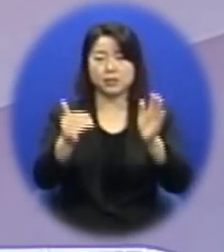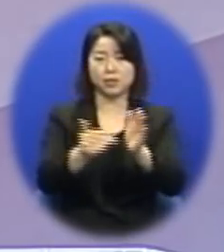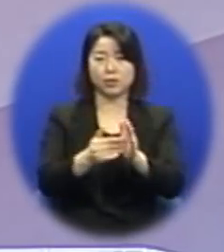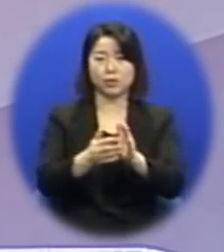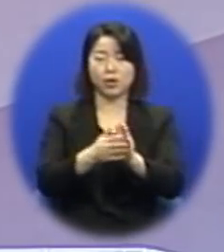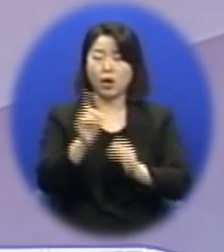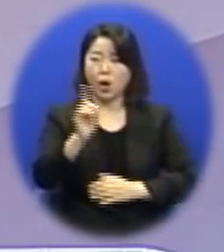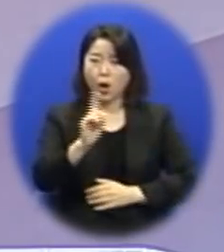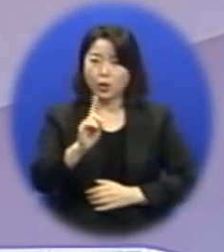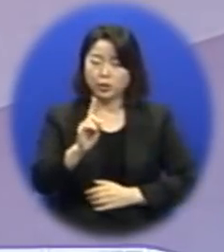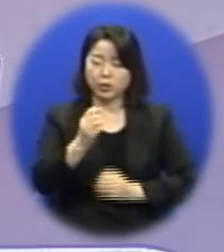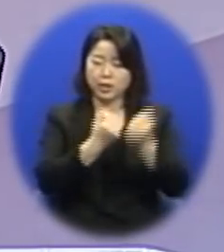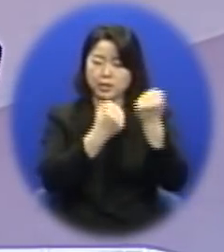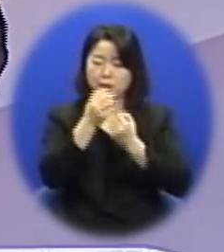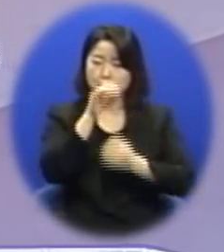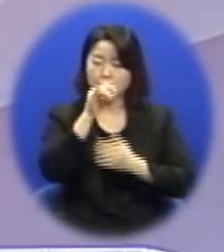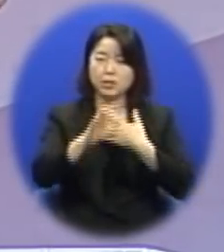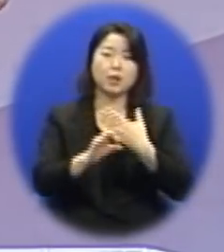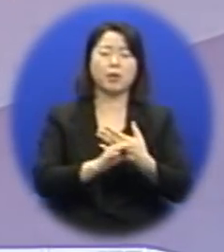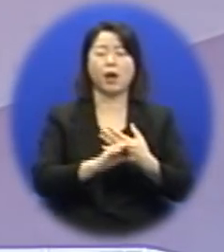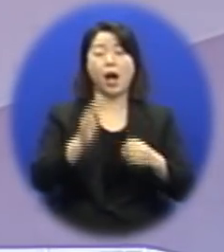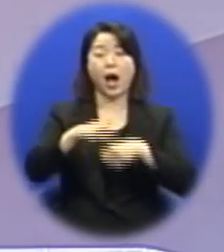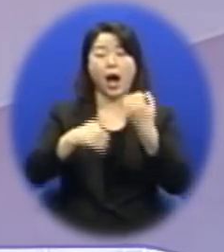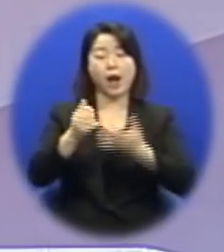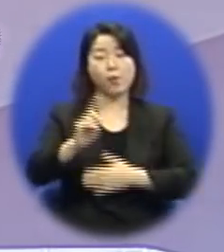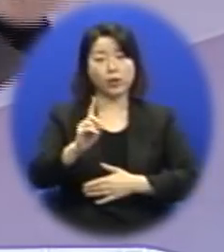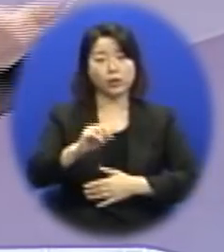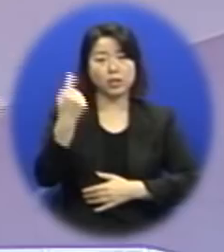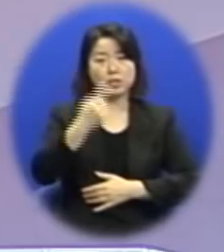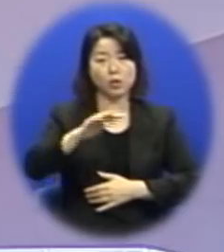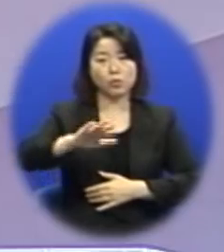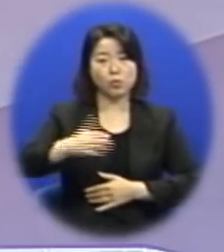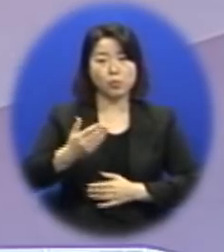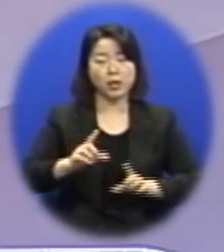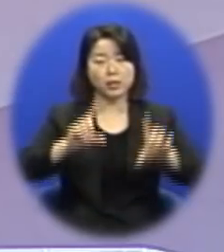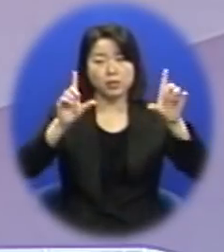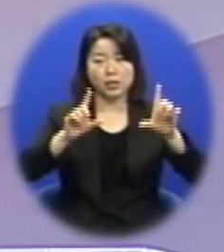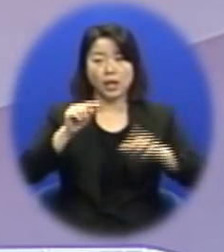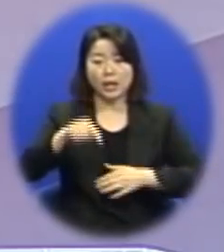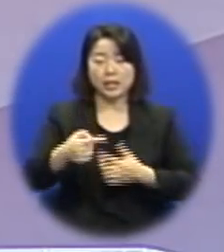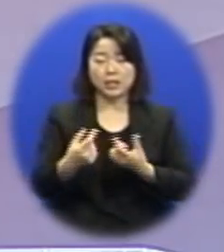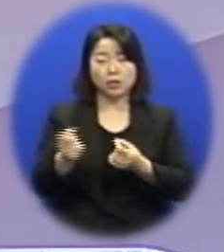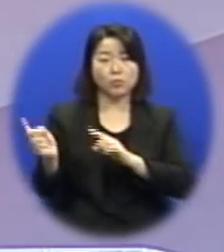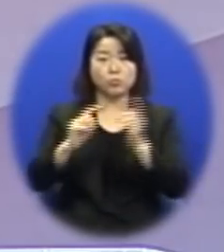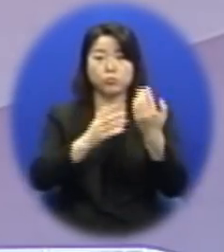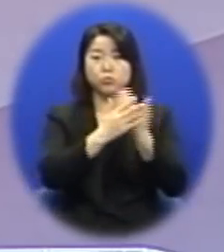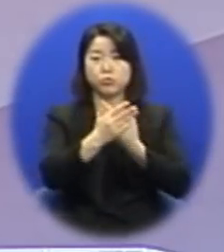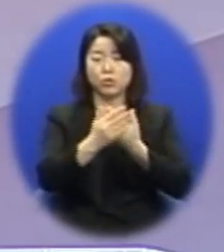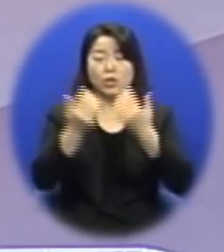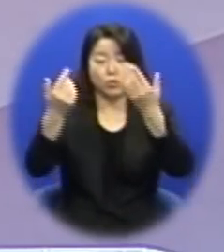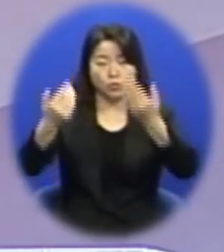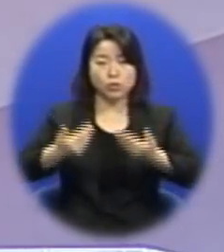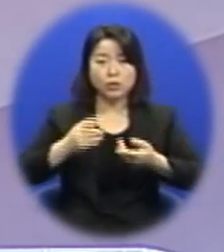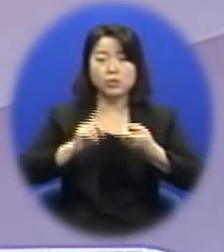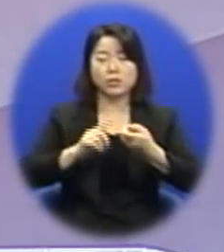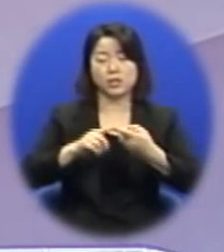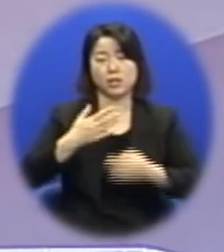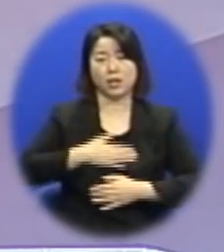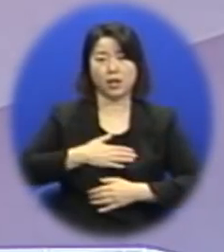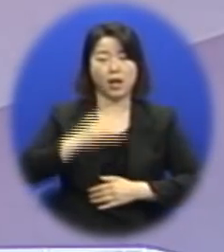해석했습니다 하나님이 어떻게 1900년대 한국 부흥을 주셨나 한국 민족이